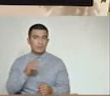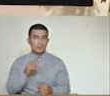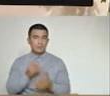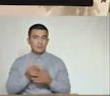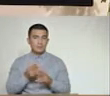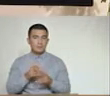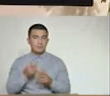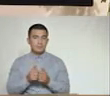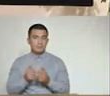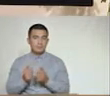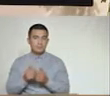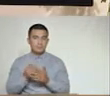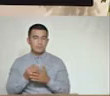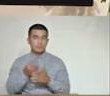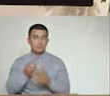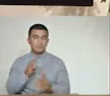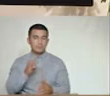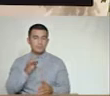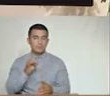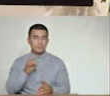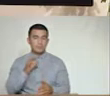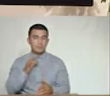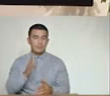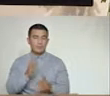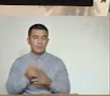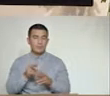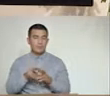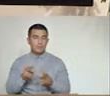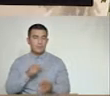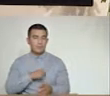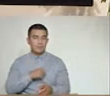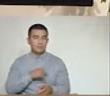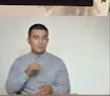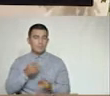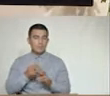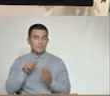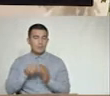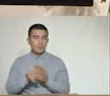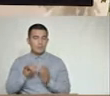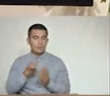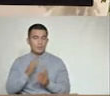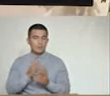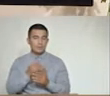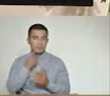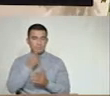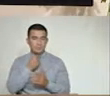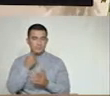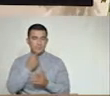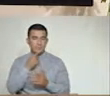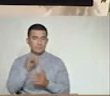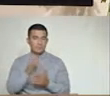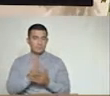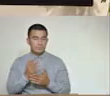yonida tarnovchasimon chuqurchasi joylashgan. Uning tubida esa og'iz teshigi